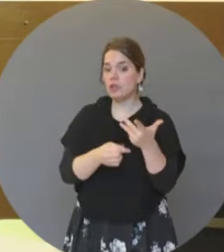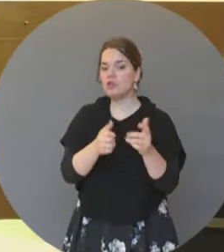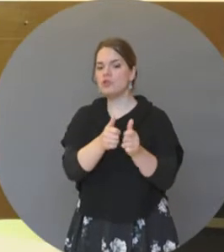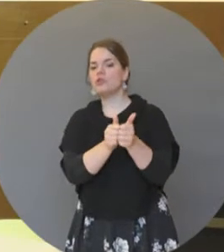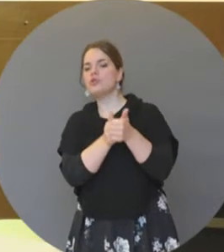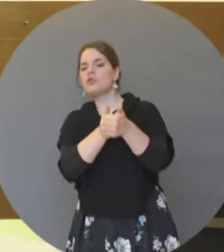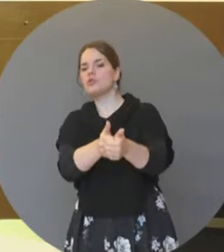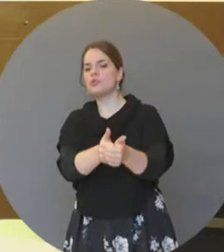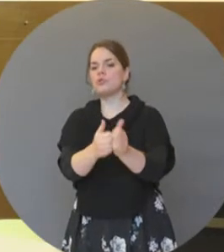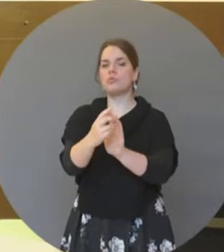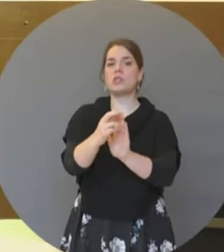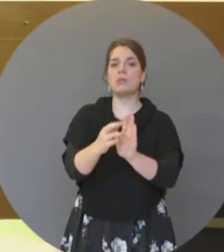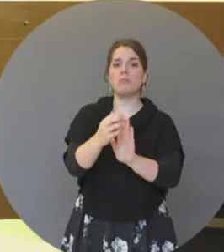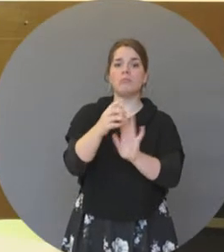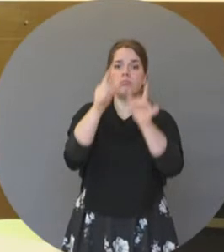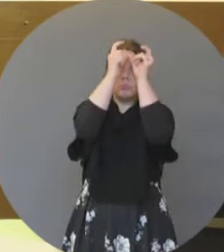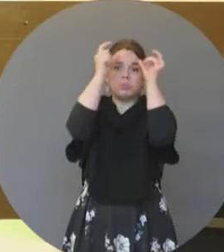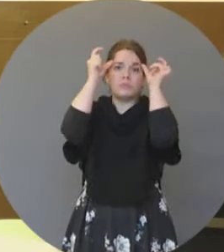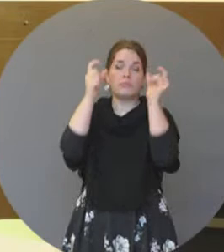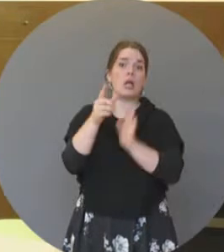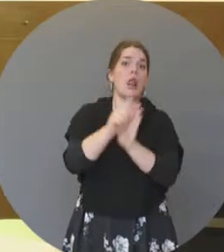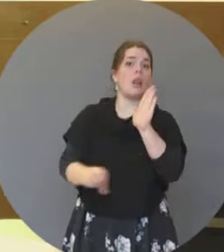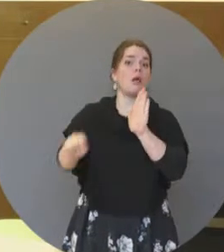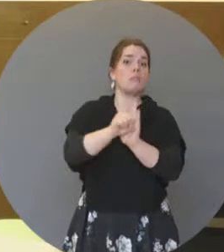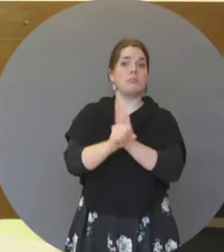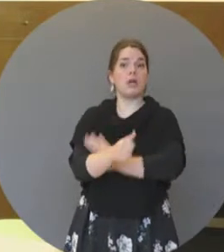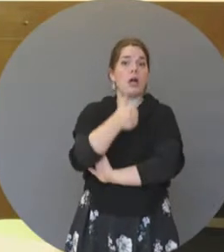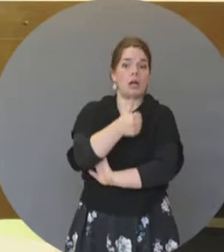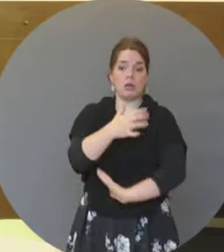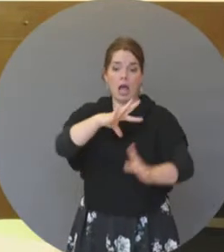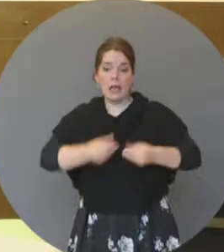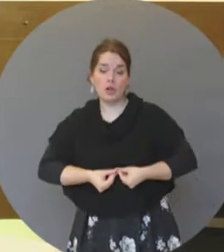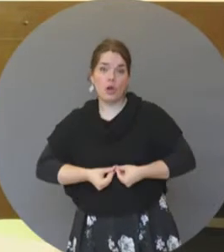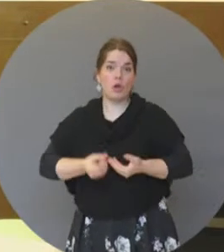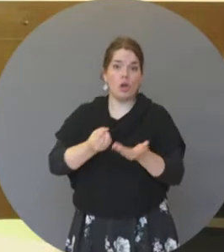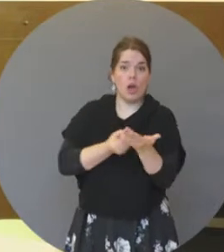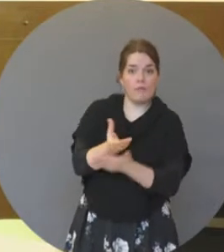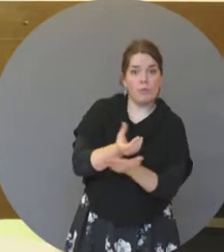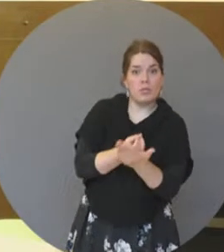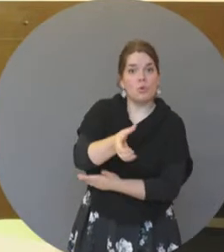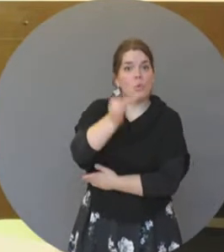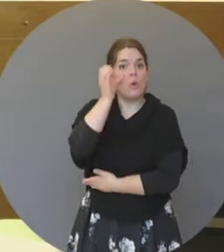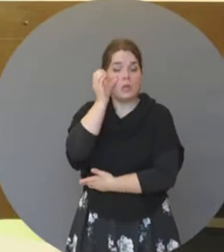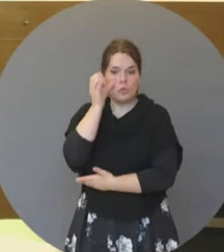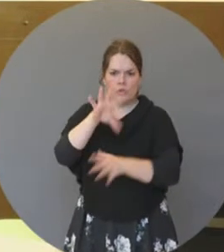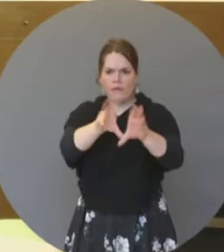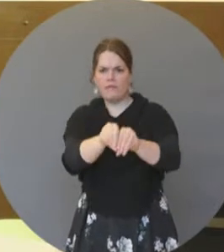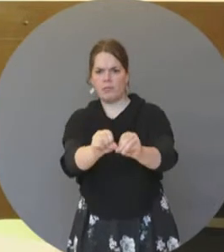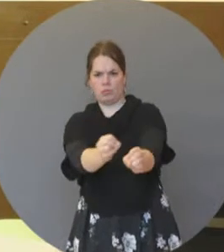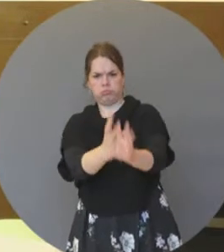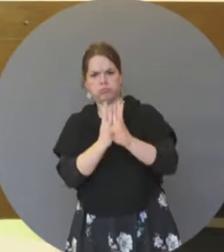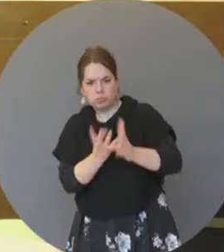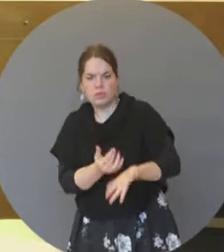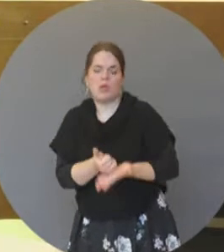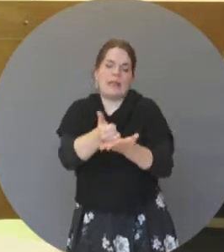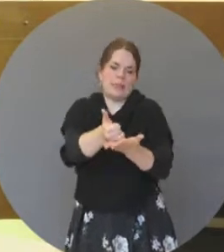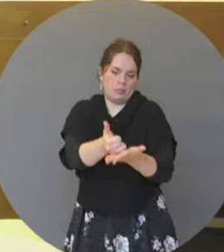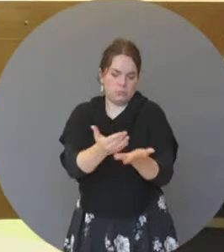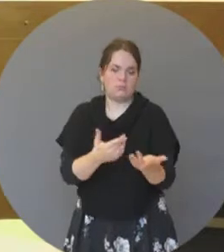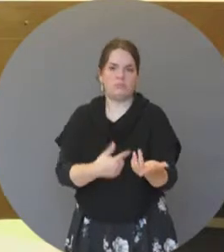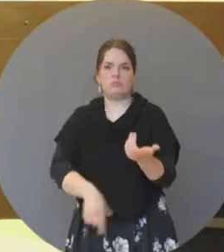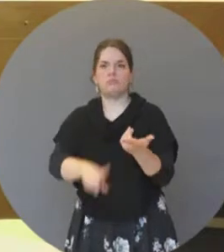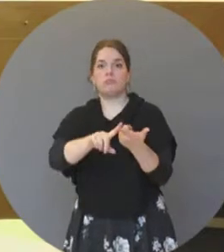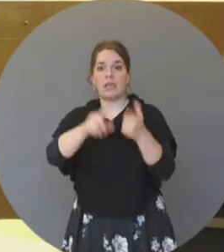label 1 accueille informations écoute et soutien en famille label 2 même objectif